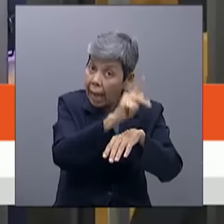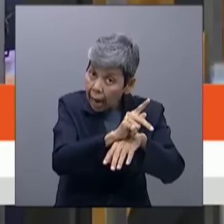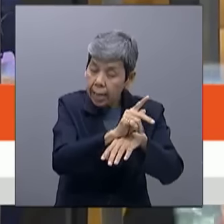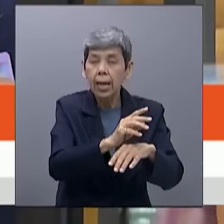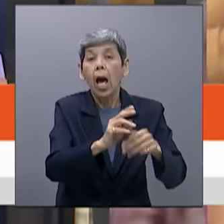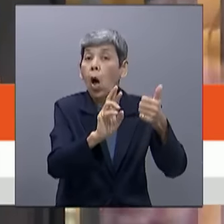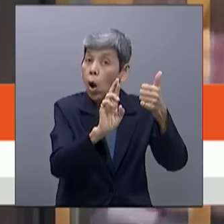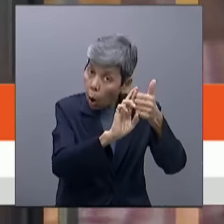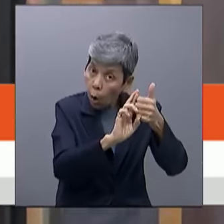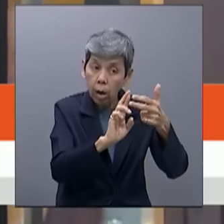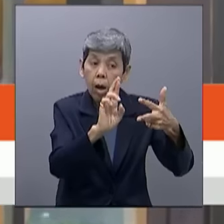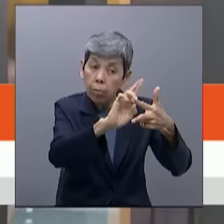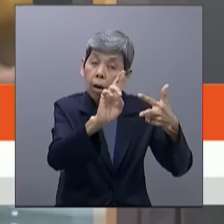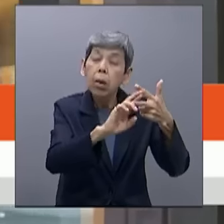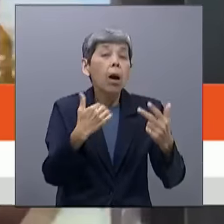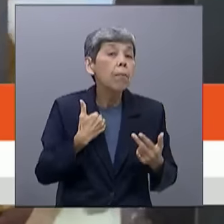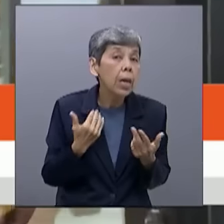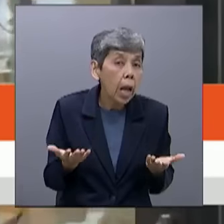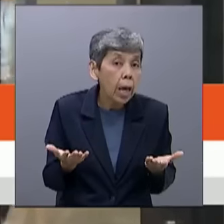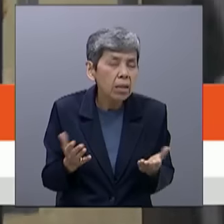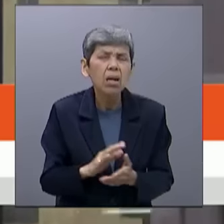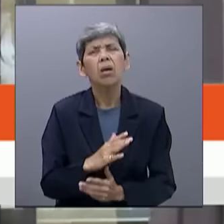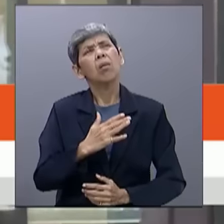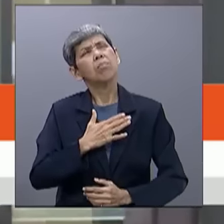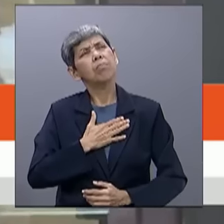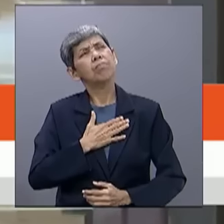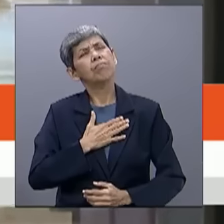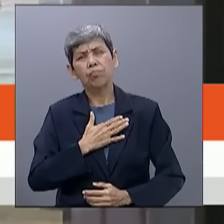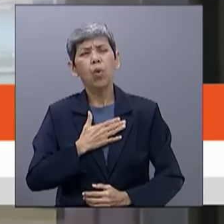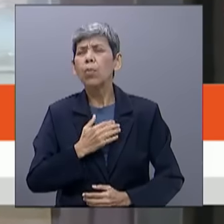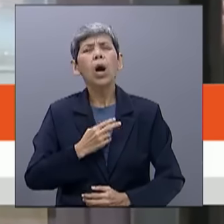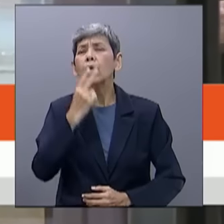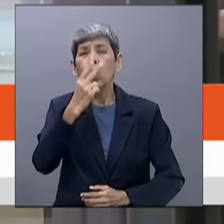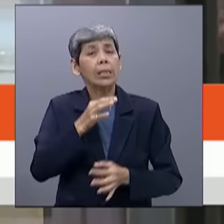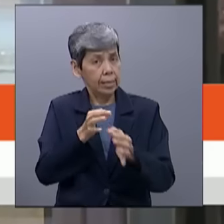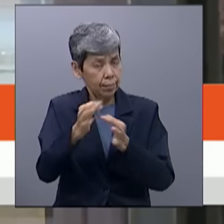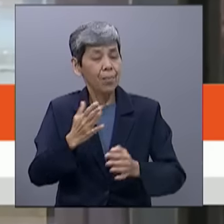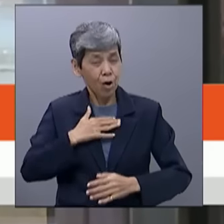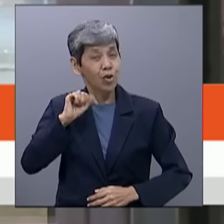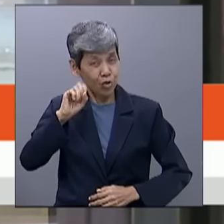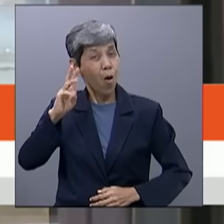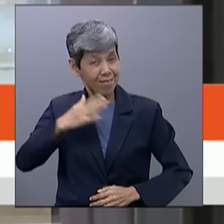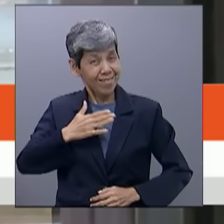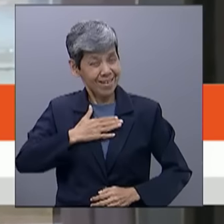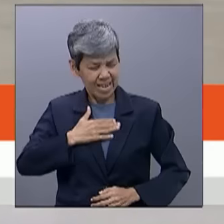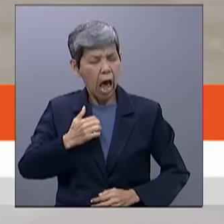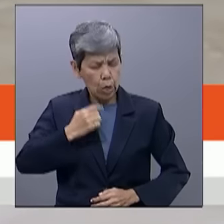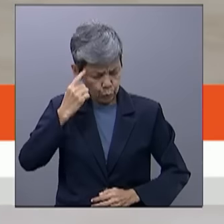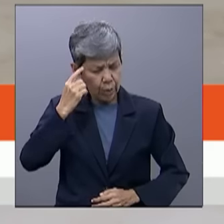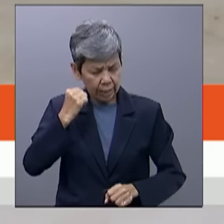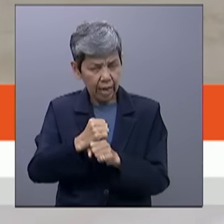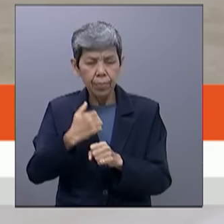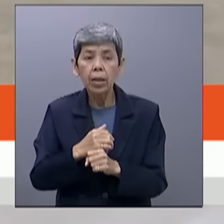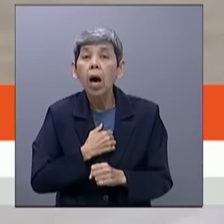ทั้งหมดเนี่ยมันจะมีอะไรไห ม ผมเอาหลักธรรมดาที่เคยเป็นสว.มาหลายครั้งเนี่ย